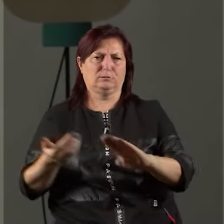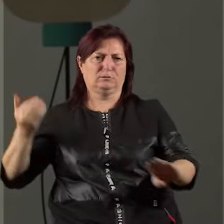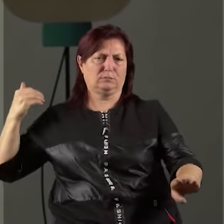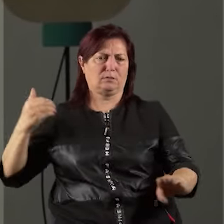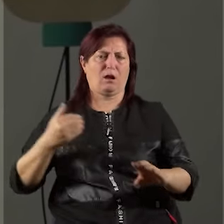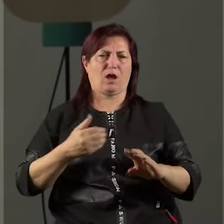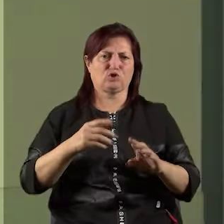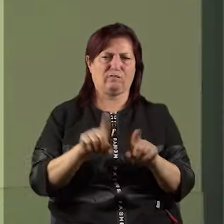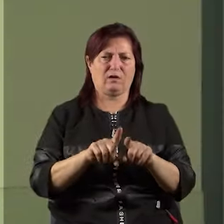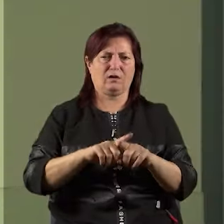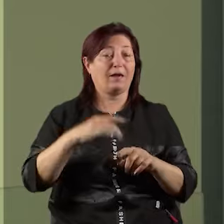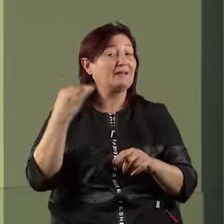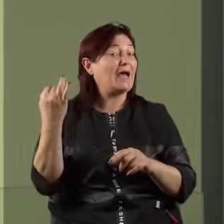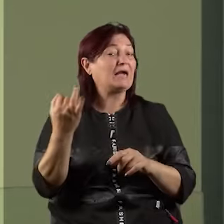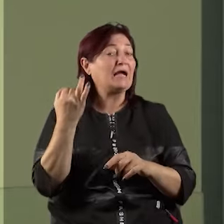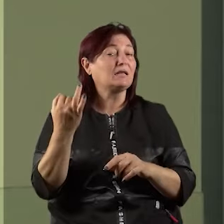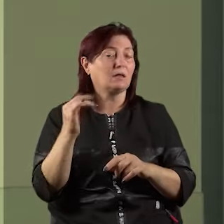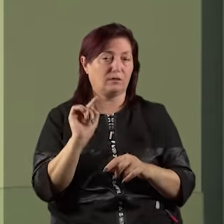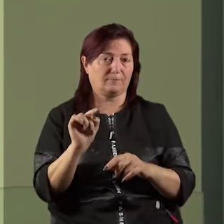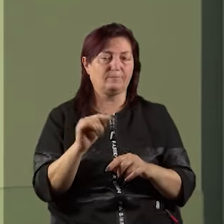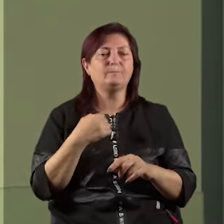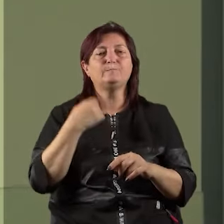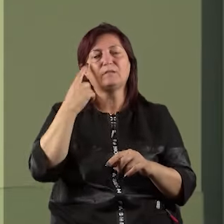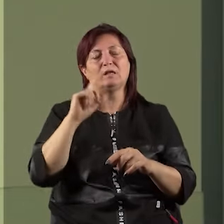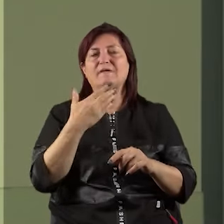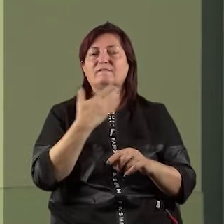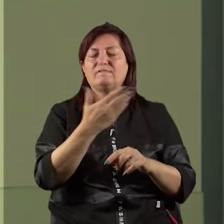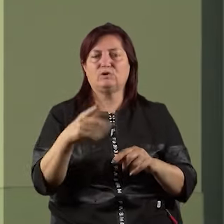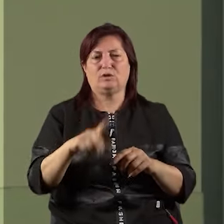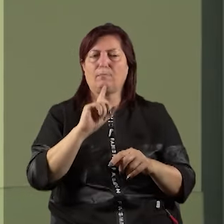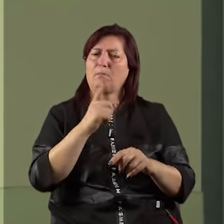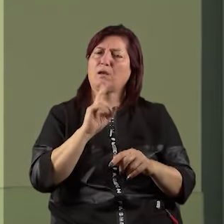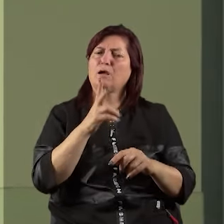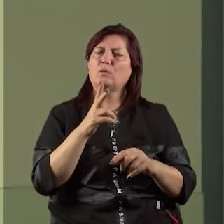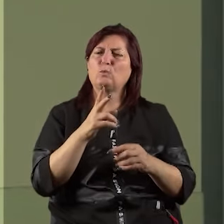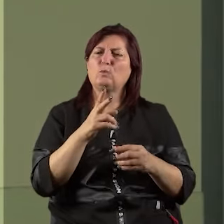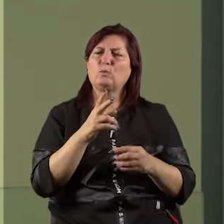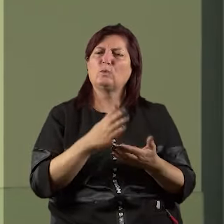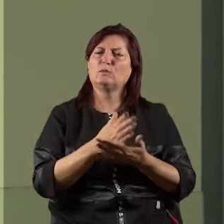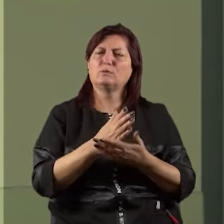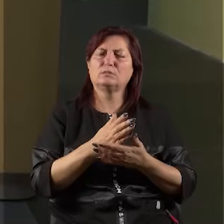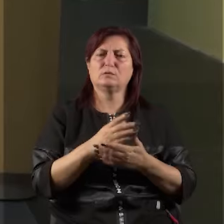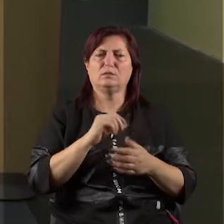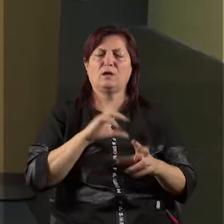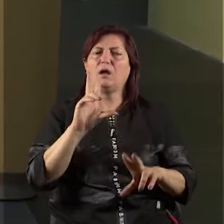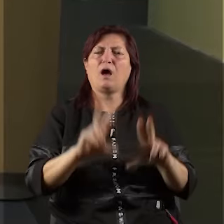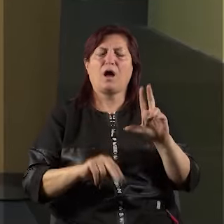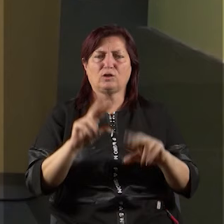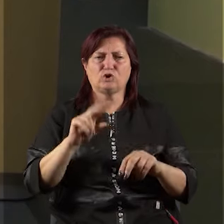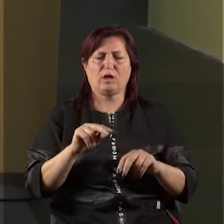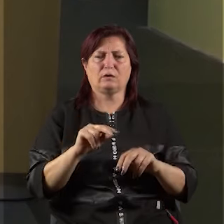տարվա, հետաքրքիր։ Ես գիտեմ, որ վերջին շրջանում, վերջին 1-2 տարում խիստ հաճախակյացել,